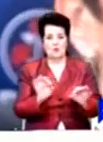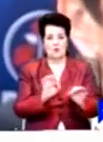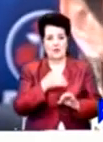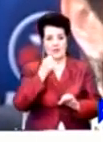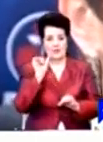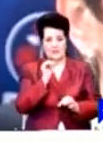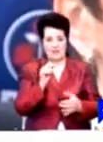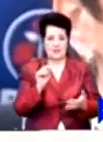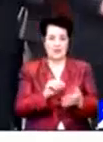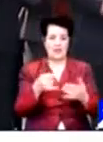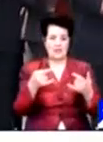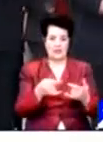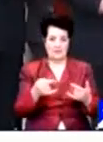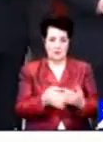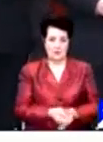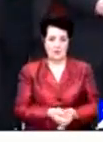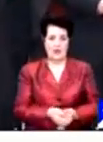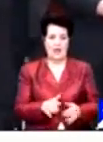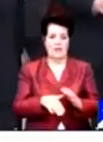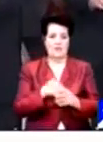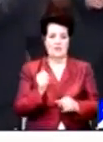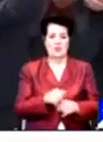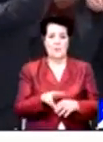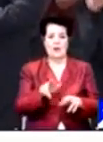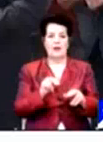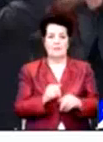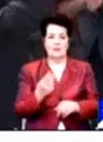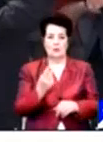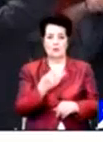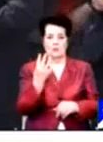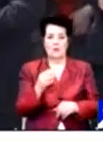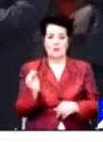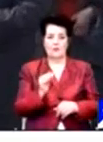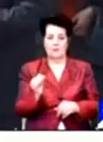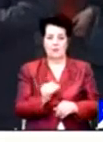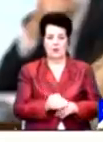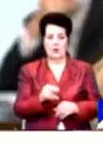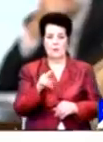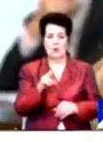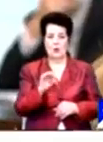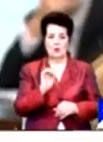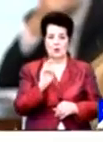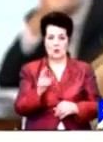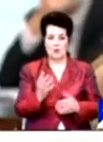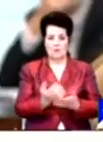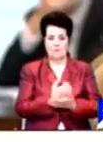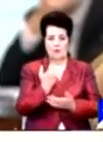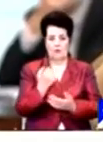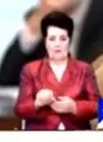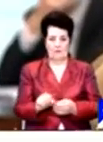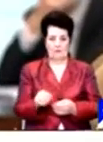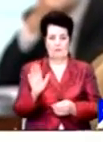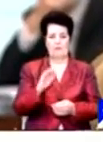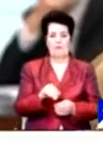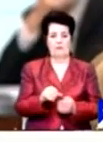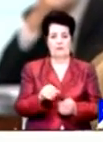la o emisiune de televiziune. La alegerile parlamentare din 24 februarie, Vladimir Plahotniuc a obținut o victorie detașată